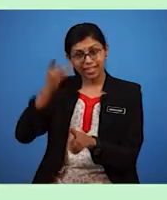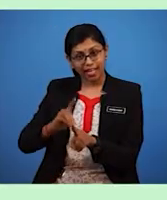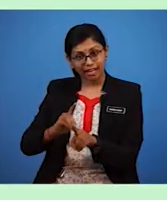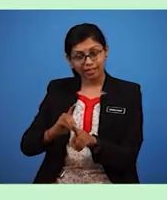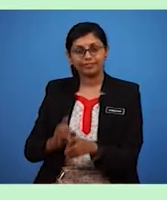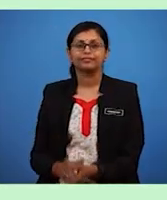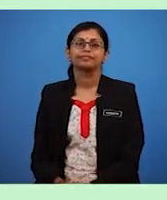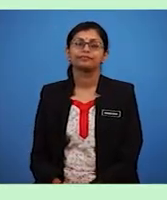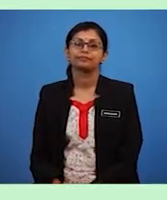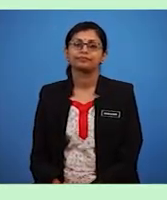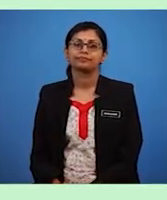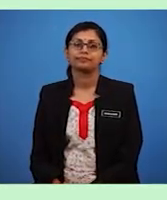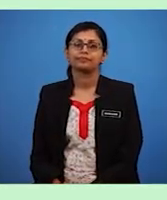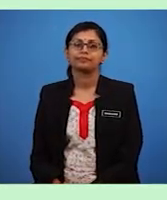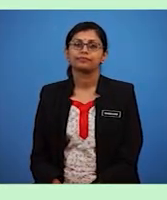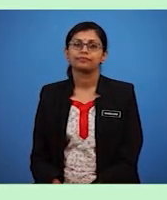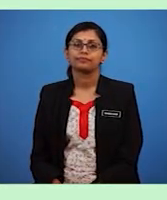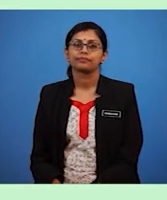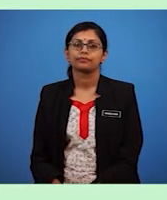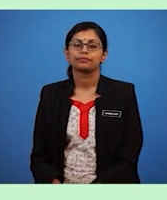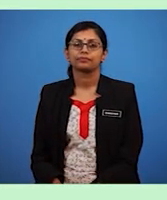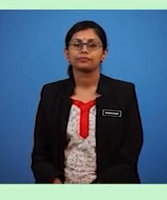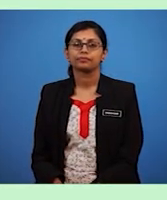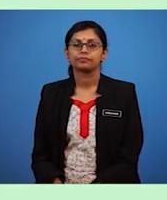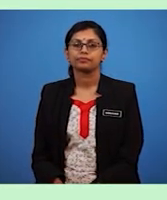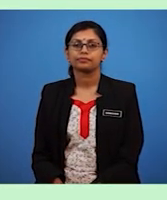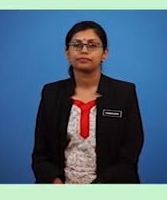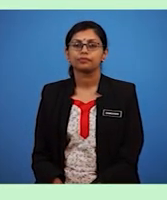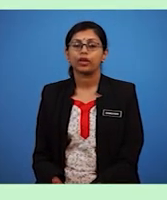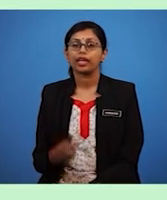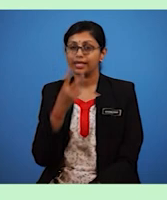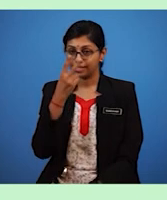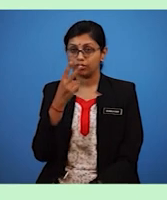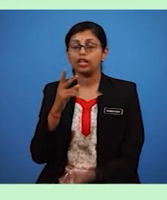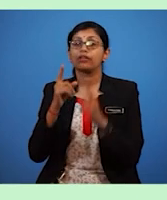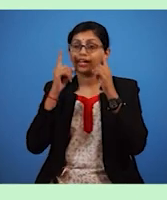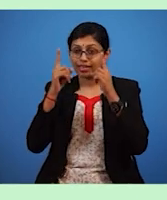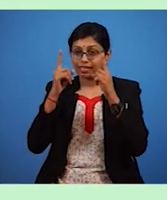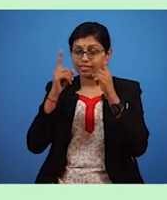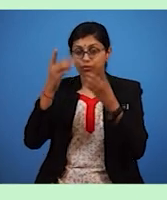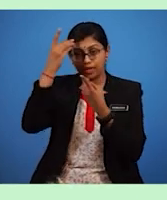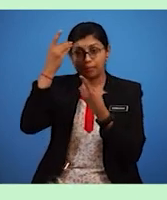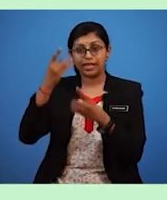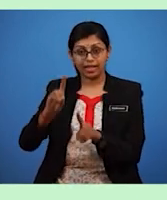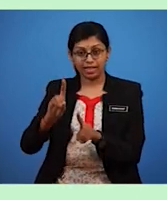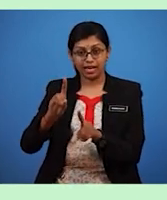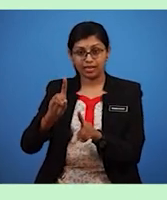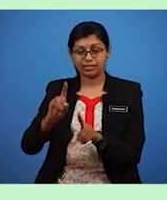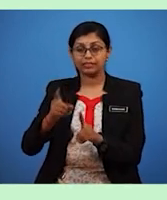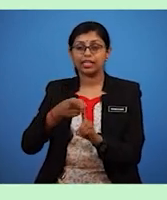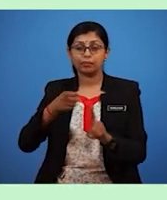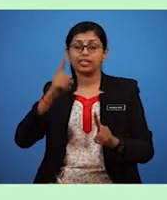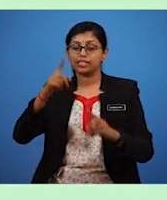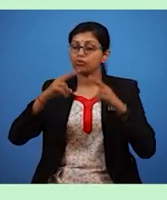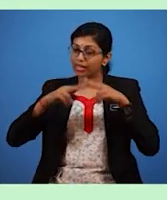eksperimen, andaikan ini ialah data dari satu eksperimen